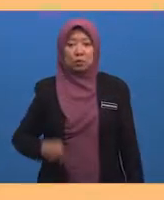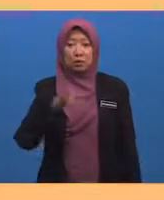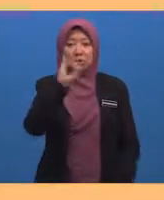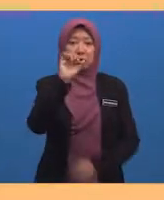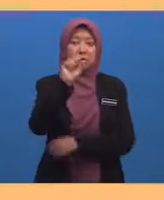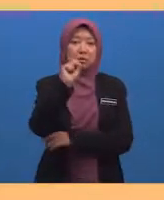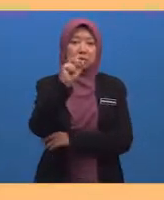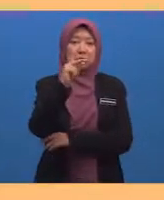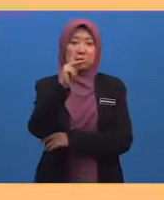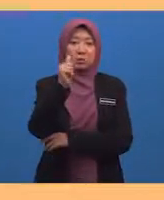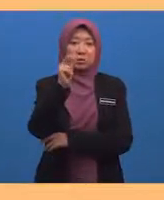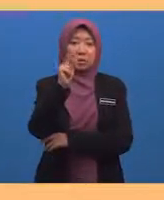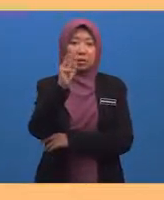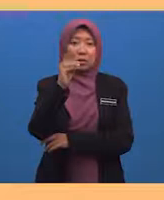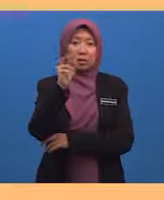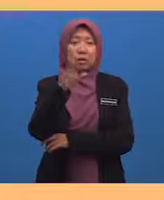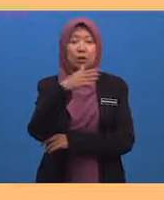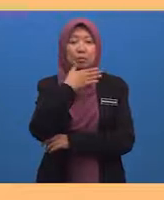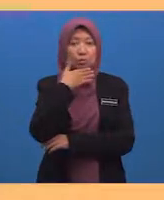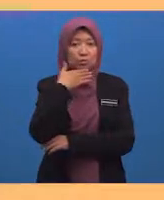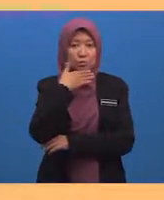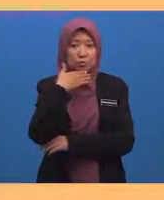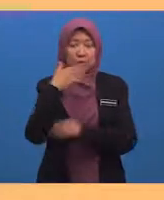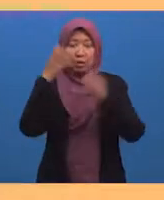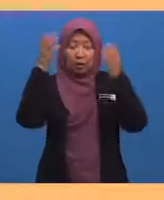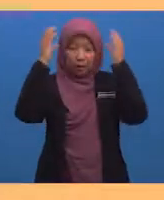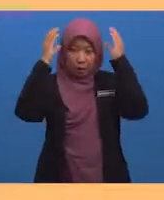Mahkota Alam dan Sultan Iskandar Tani.